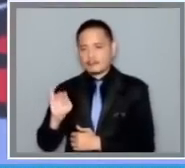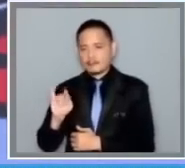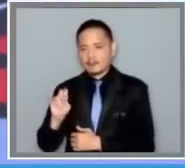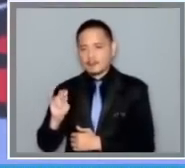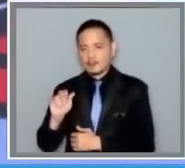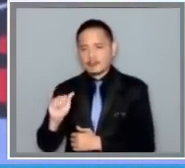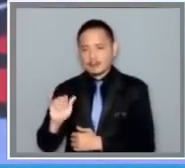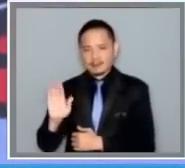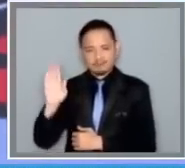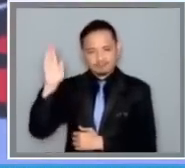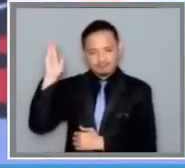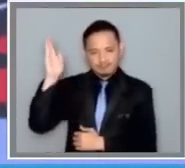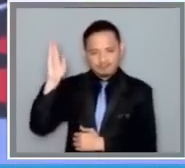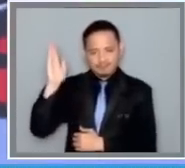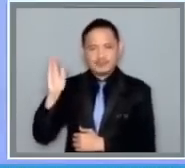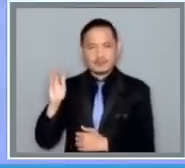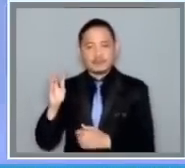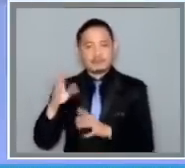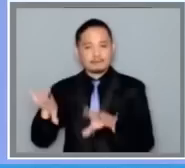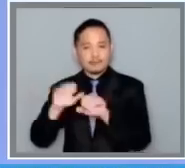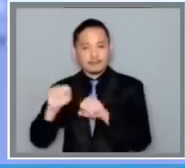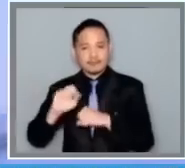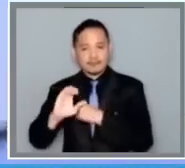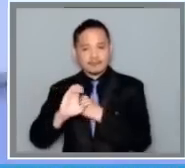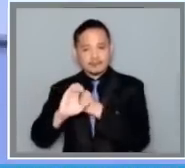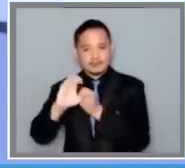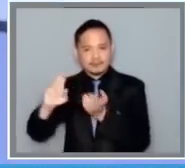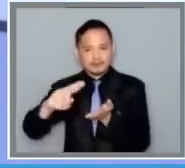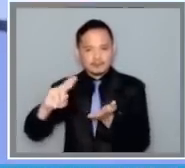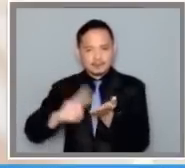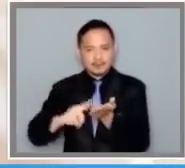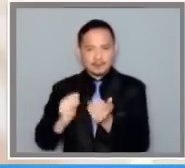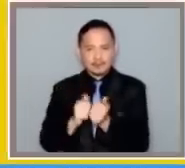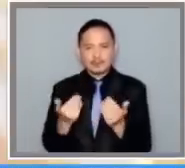ng pagpirma niyan sa kanyang bagong talent management.